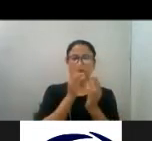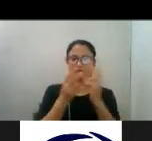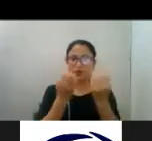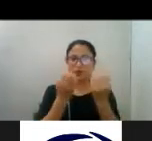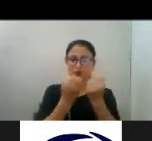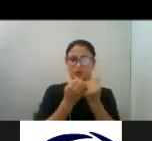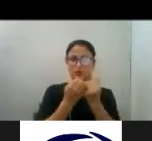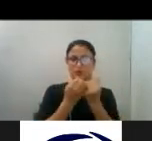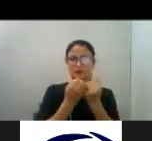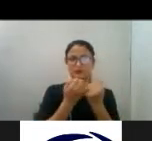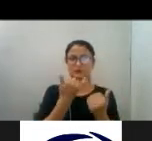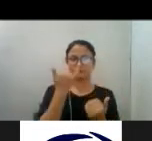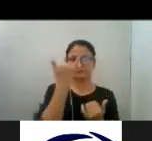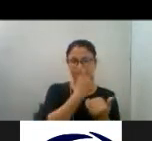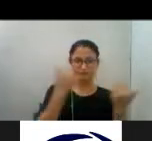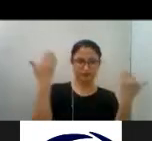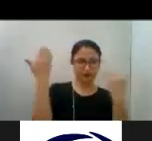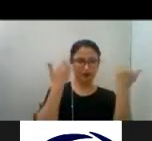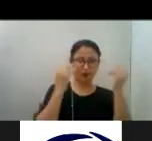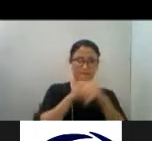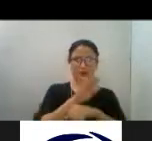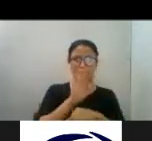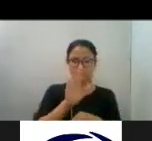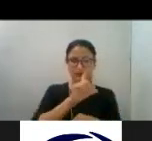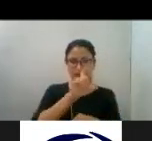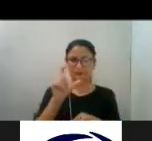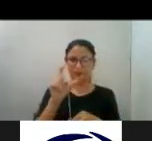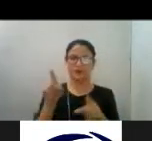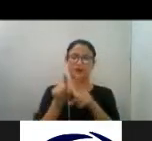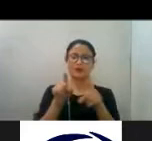जेन्डर बेस्ड भाइलेन्स बढिरहेको, यो नेपाल पनि